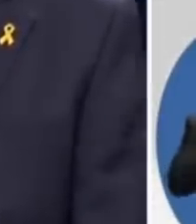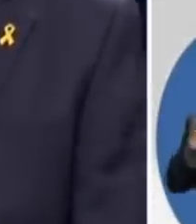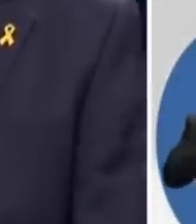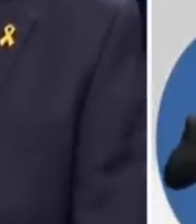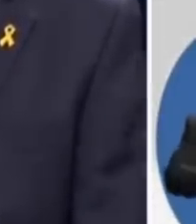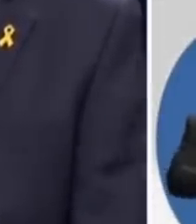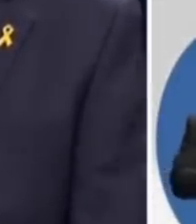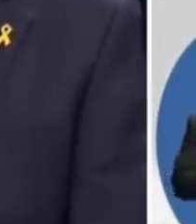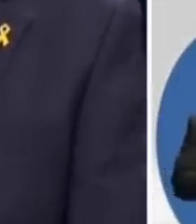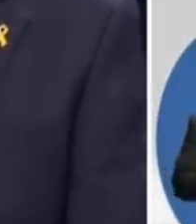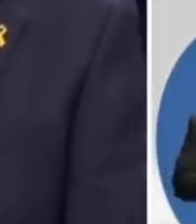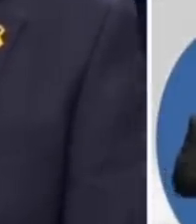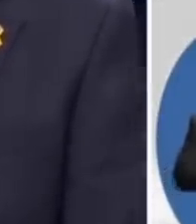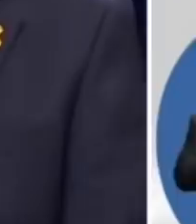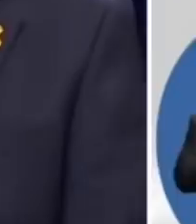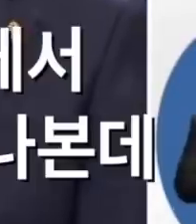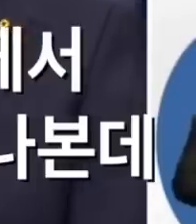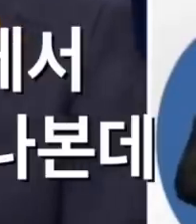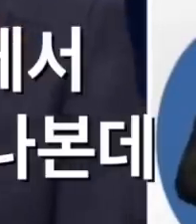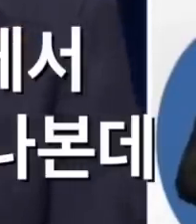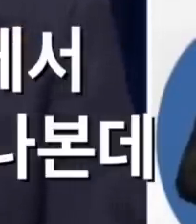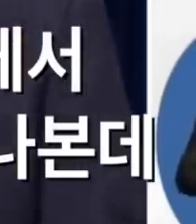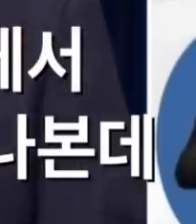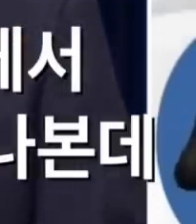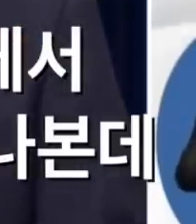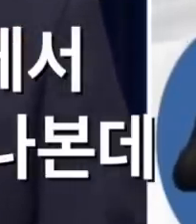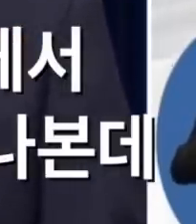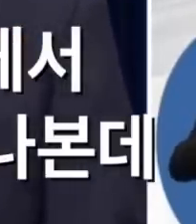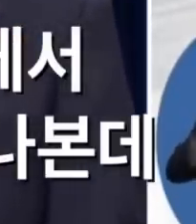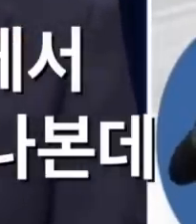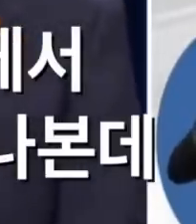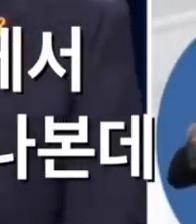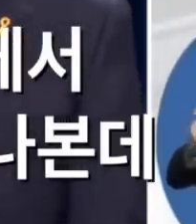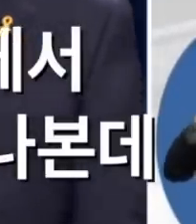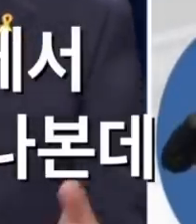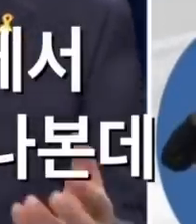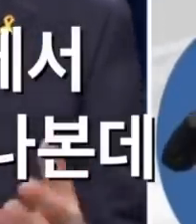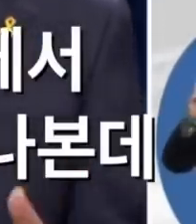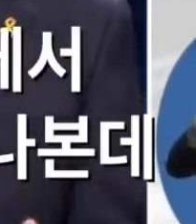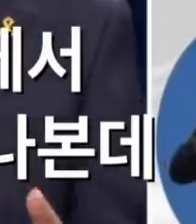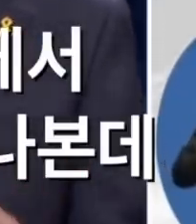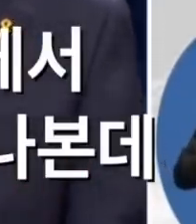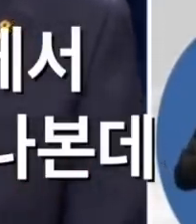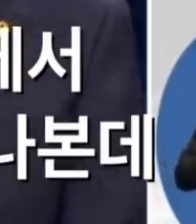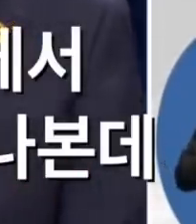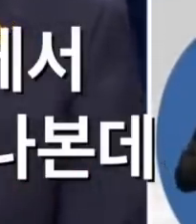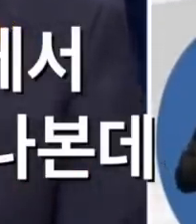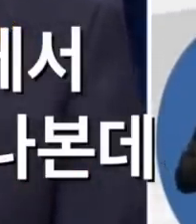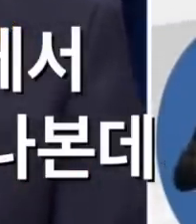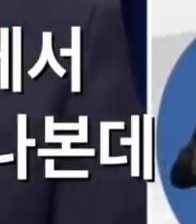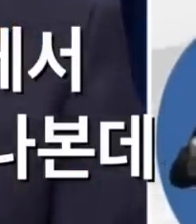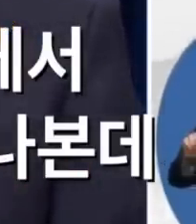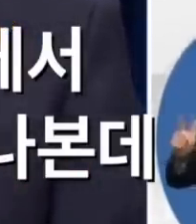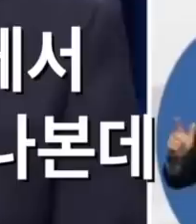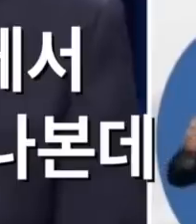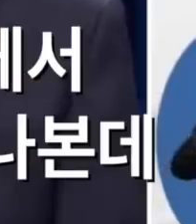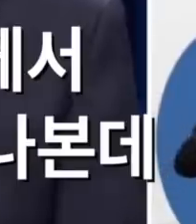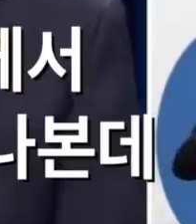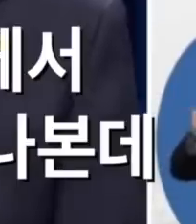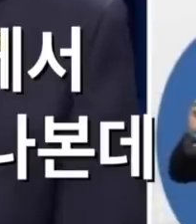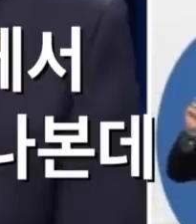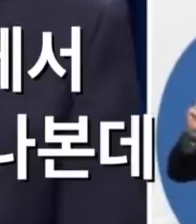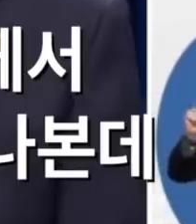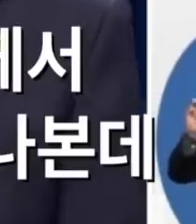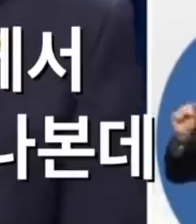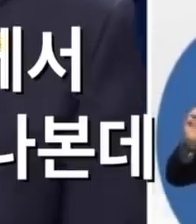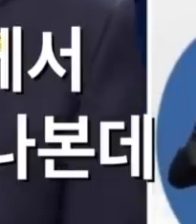지금도 이제 퍼뜨려지고 있습니다. 거기에 대해서 안철수 의원이 아마도 이런저런 이제 SNS 상을